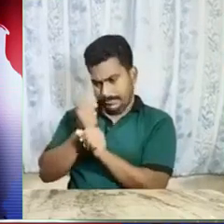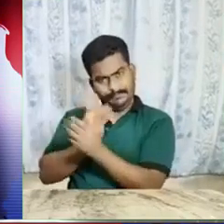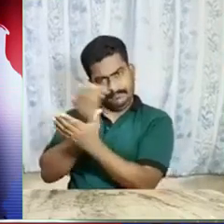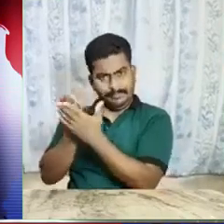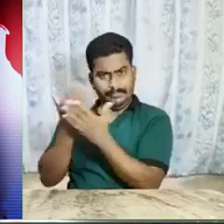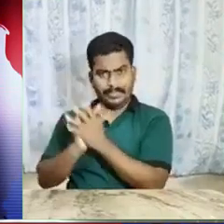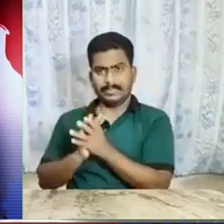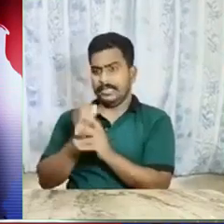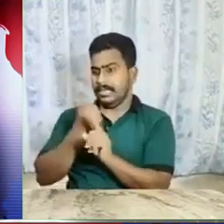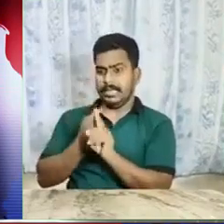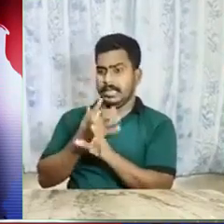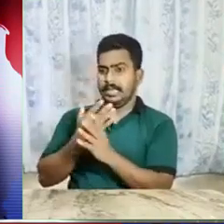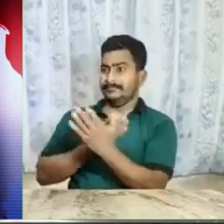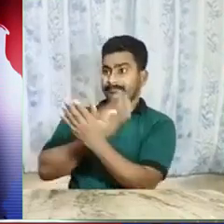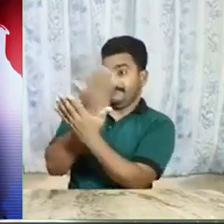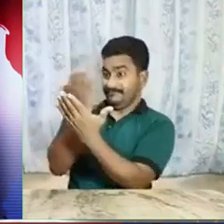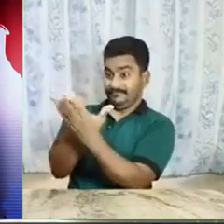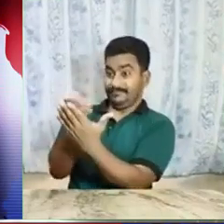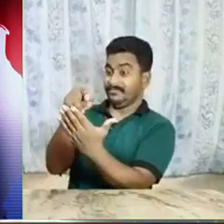ഈ ലോക്ക്ഡൌണിന്റെ കാലത്ത്